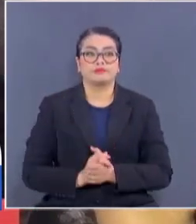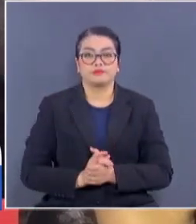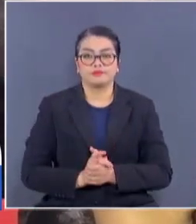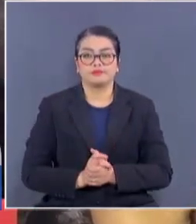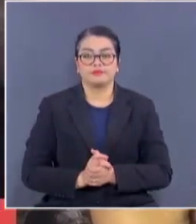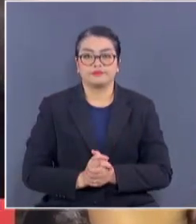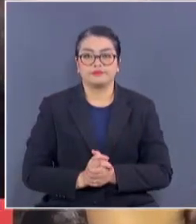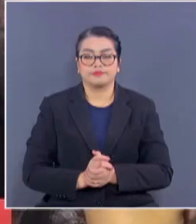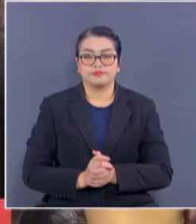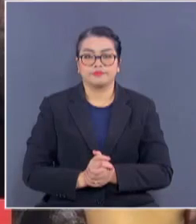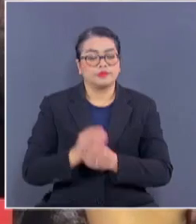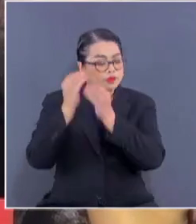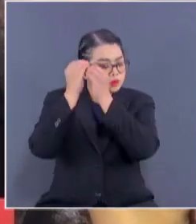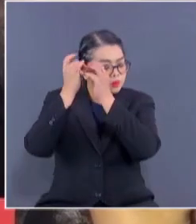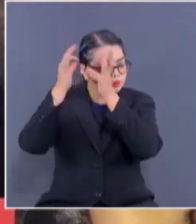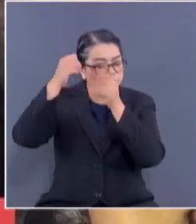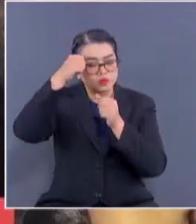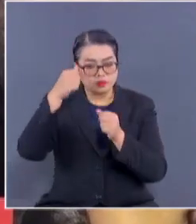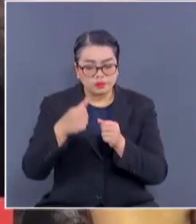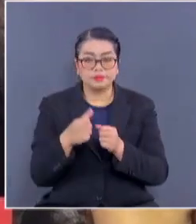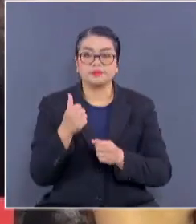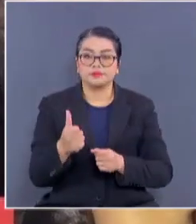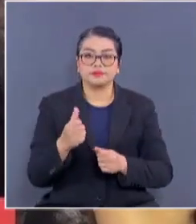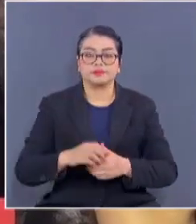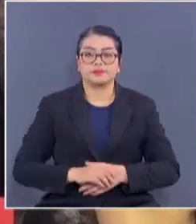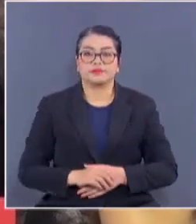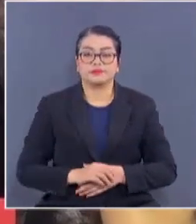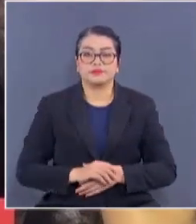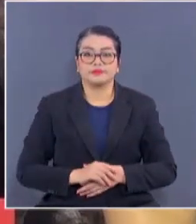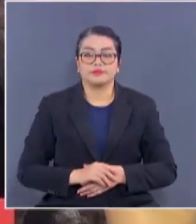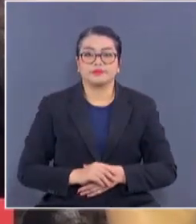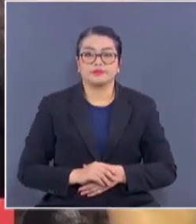ให้เก็บเป็นความทรงจำที่ดีกว่าครับ